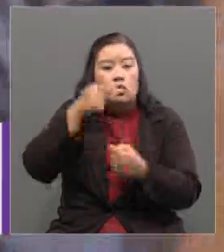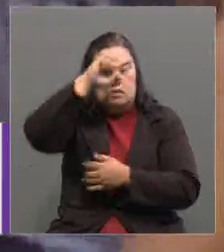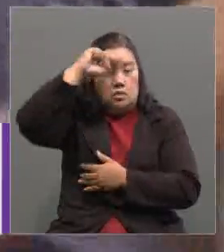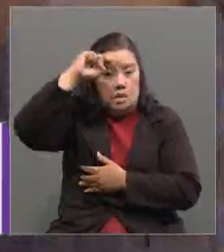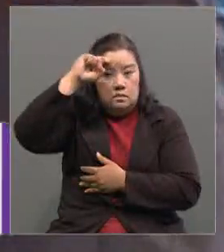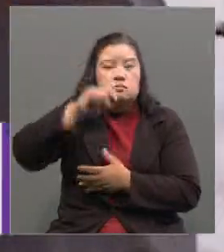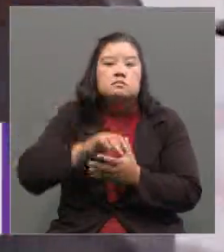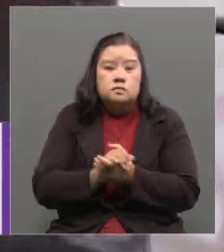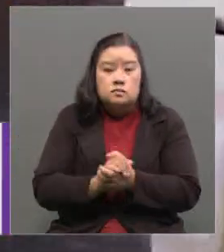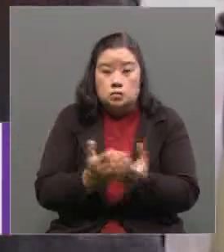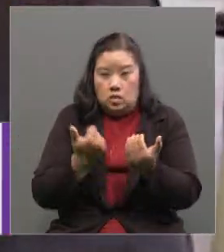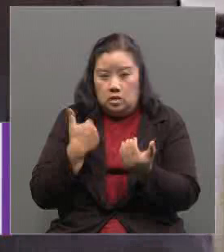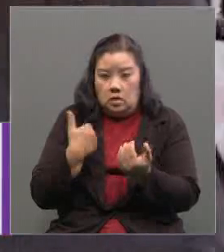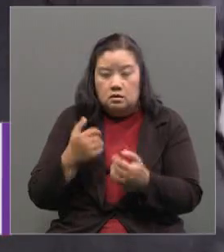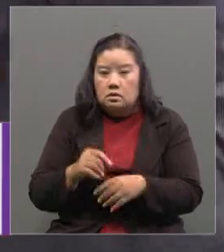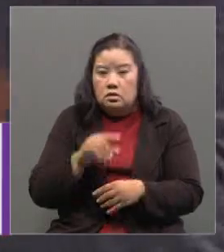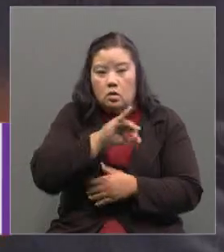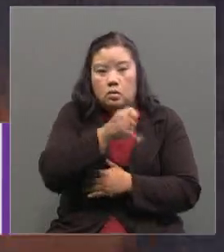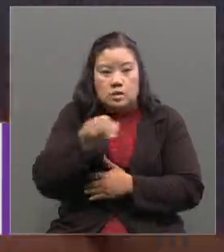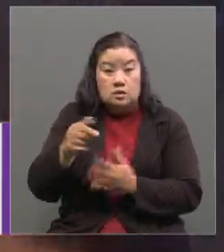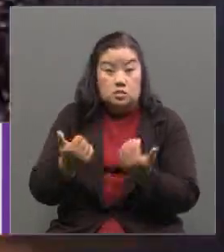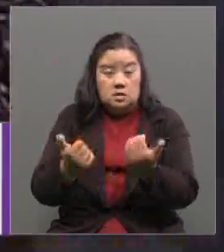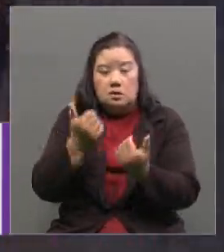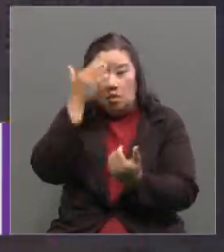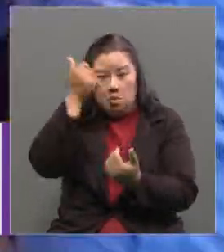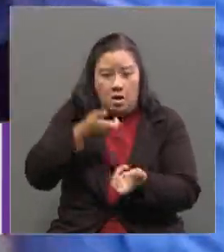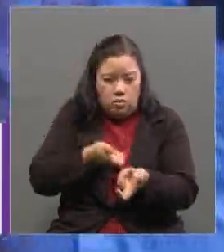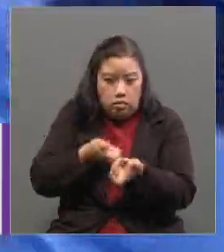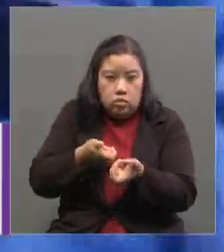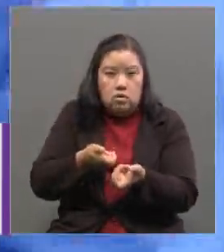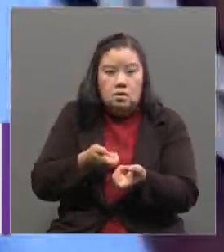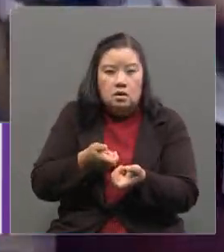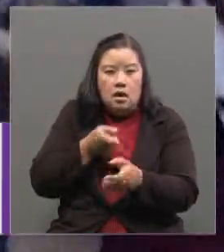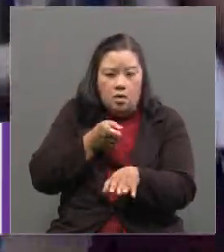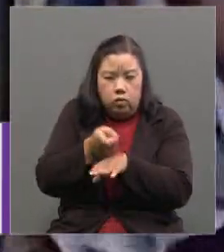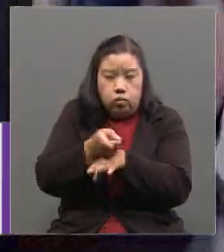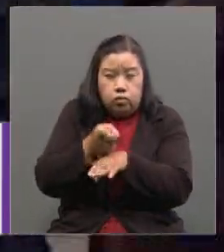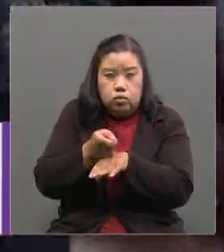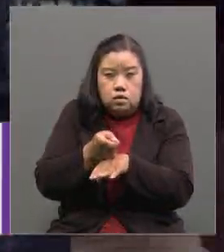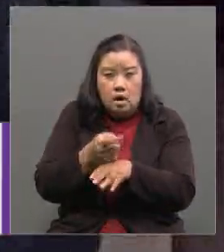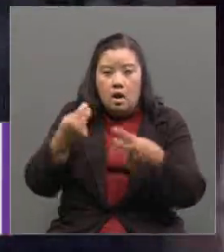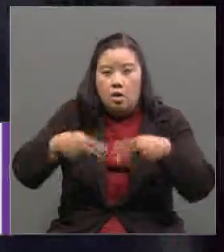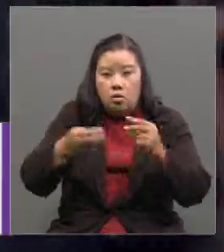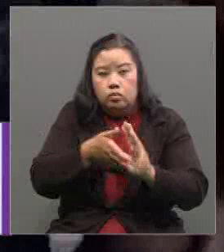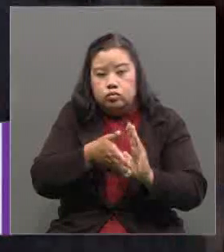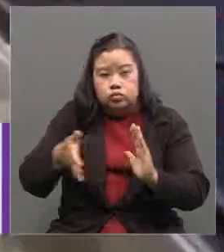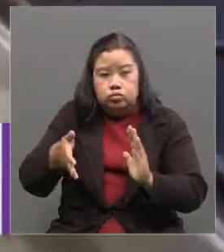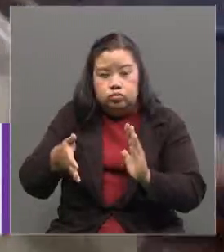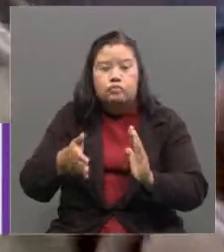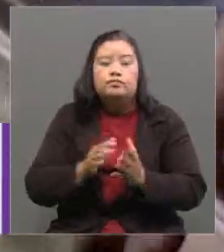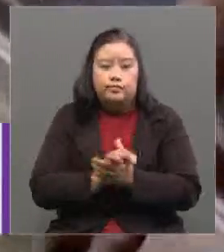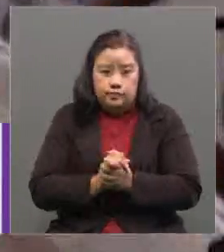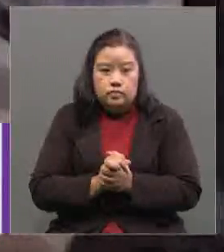โหมโจมตีหนักหน่วงต่อเนื่องจากเมื่อวันจันทร์ที่กระหน่ำยิงถล่มถึง 320ครั้งจากการสู้รบที่ดำเนินมาอย่างต่อ